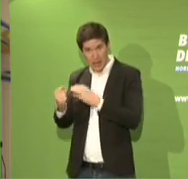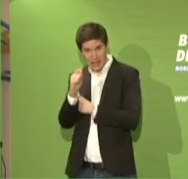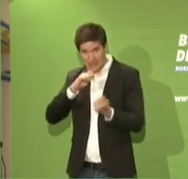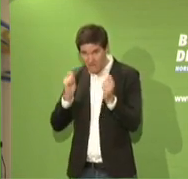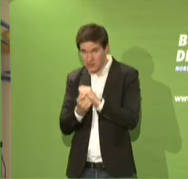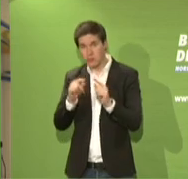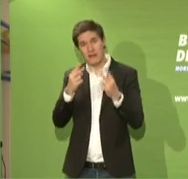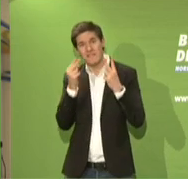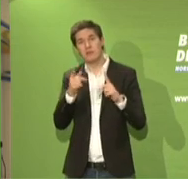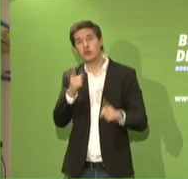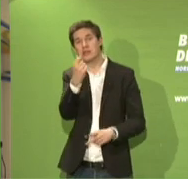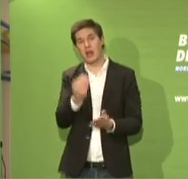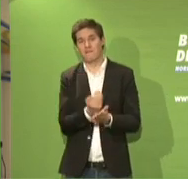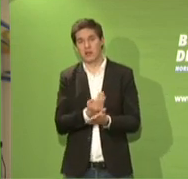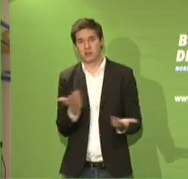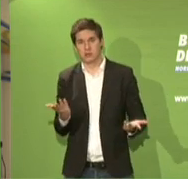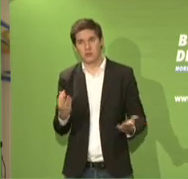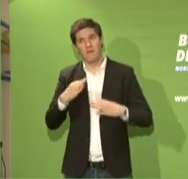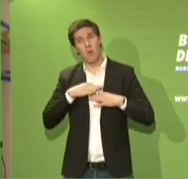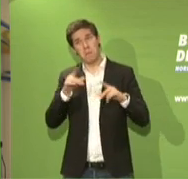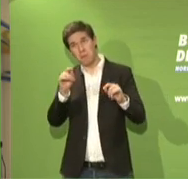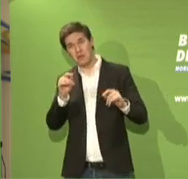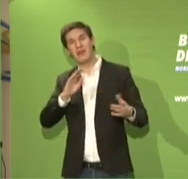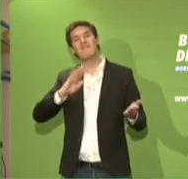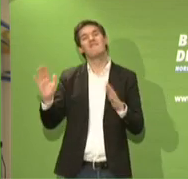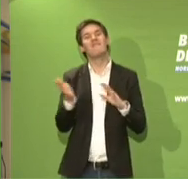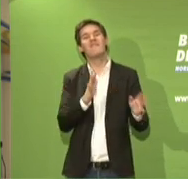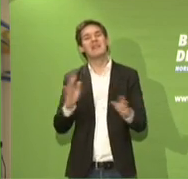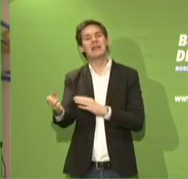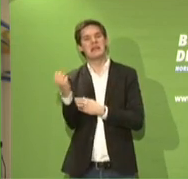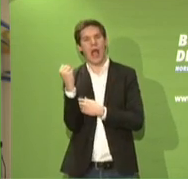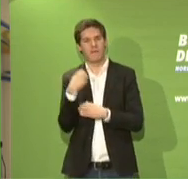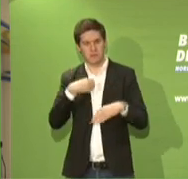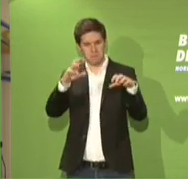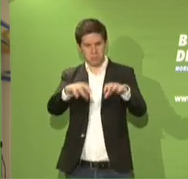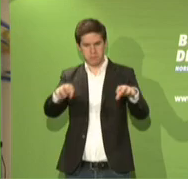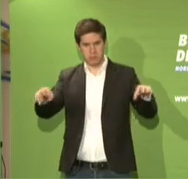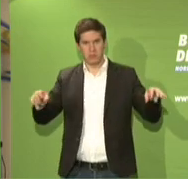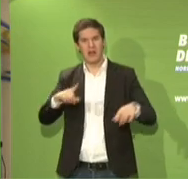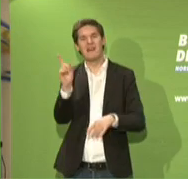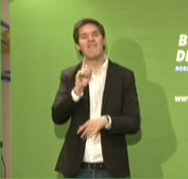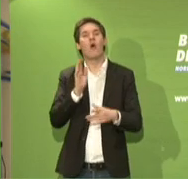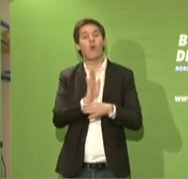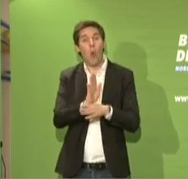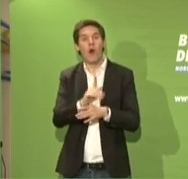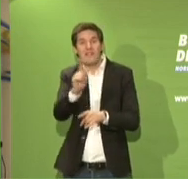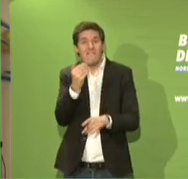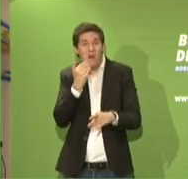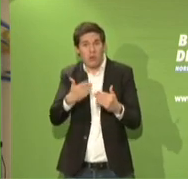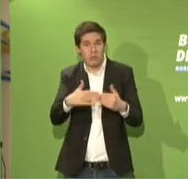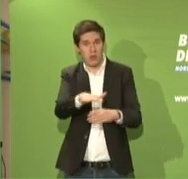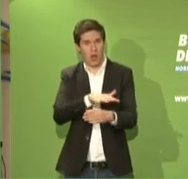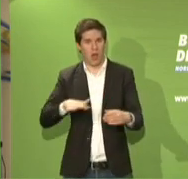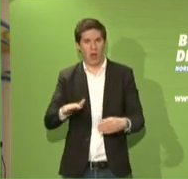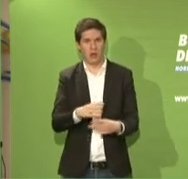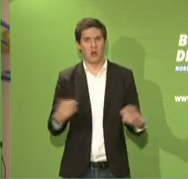das jetzt? Für mich bedeutet das, wir haben Windkraftanlagen, die den Menschen gehören, die darum herum wohnen. Wir haben Stromnetze im Besitz